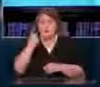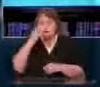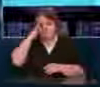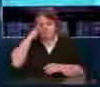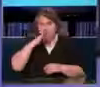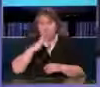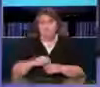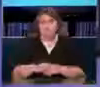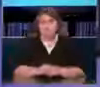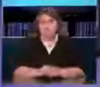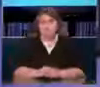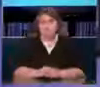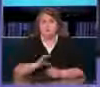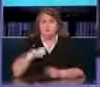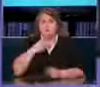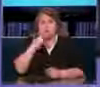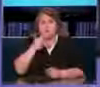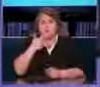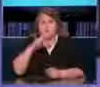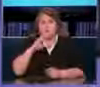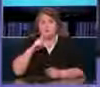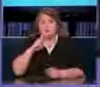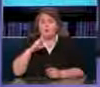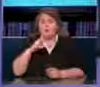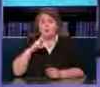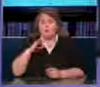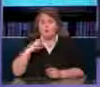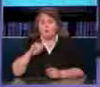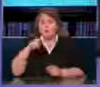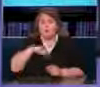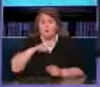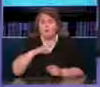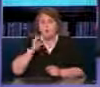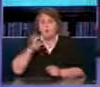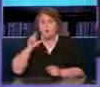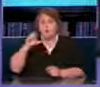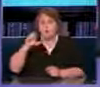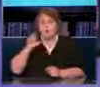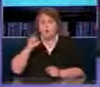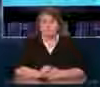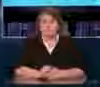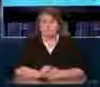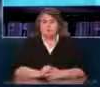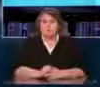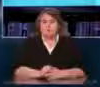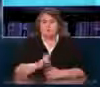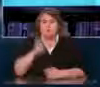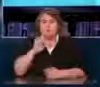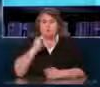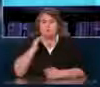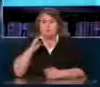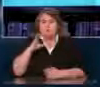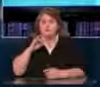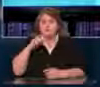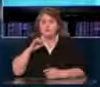родителей. Вот мы видим гомозиготный организм А большое, А большое. Здесь рецессивный